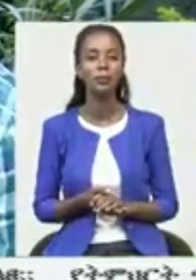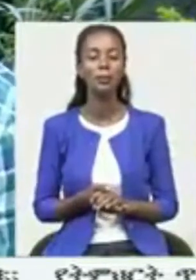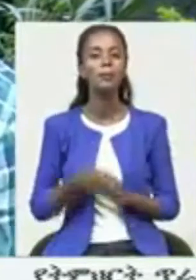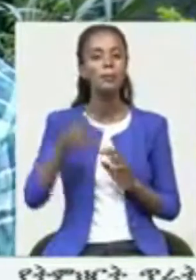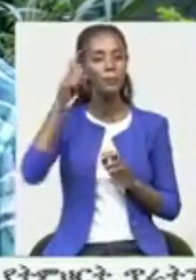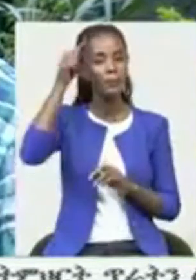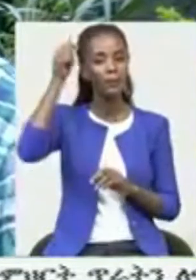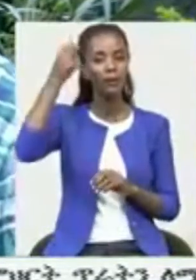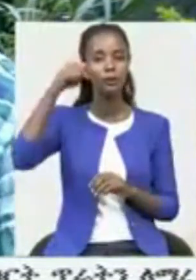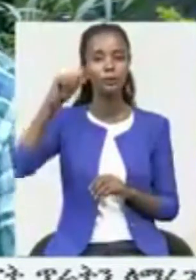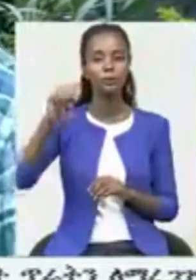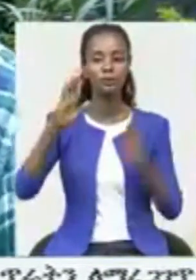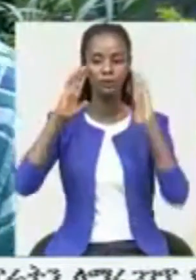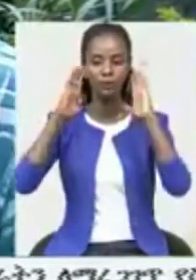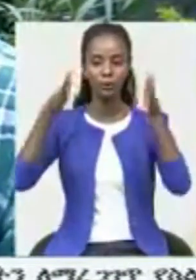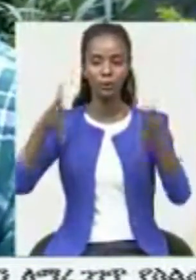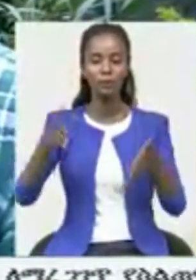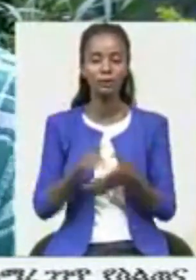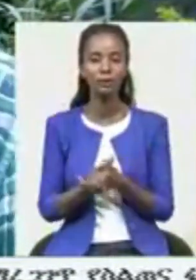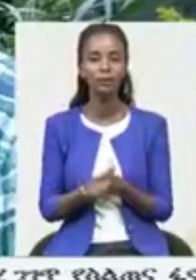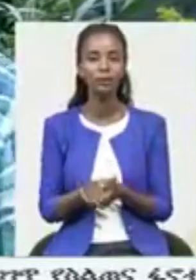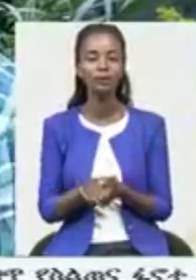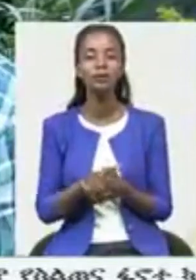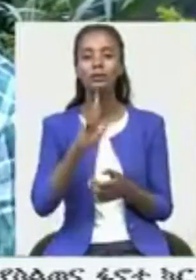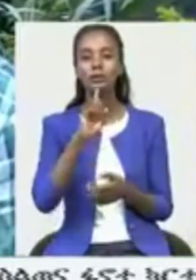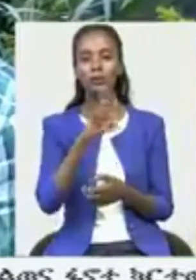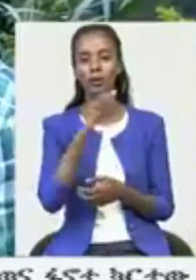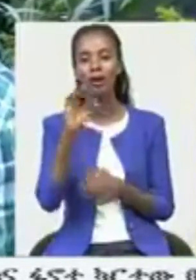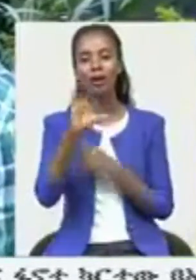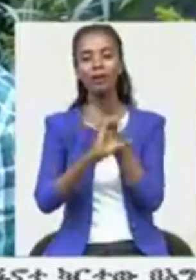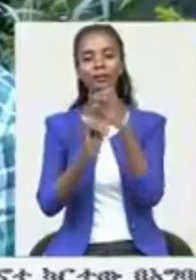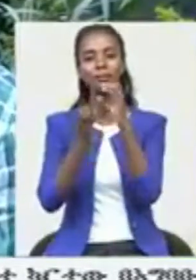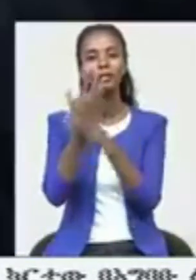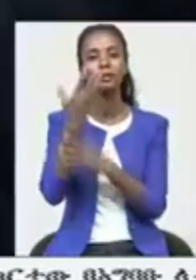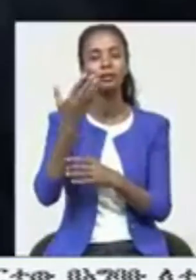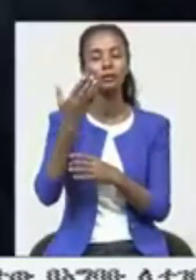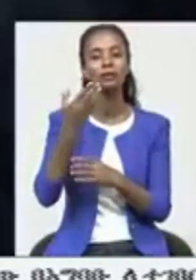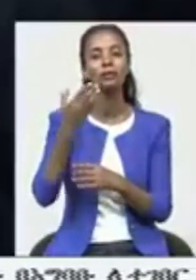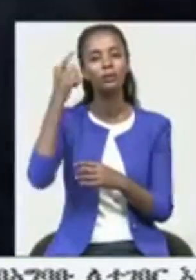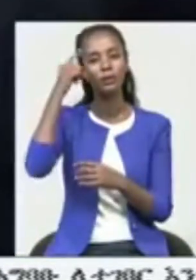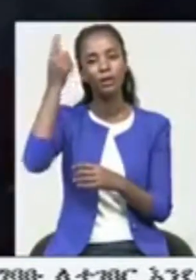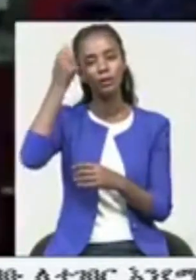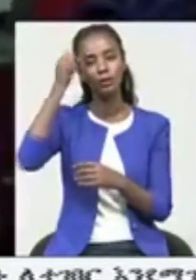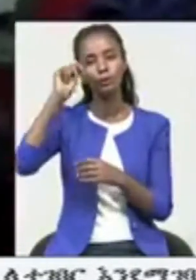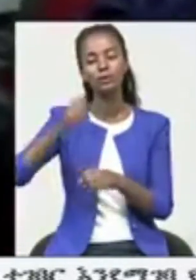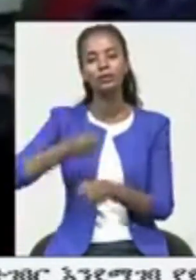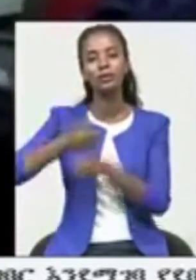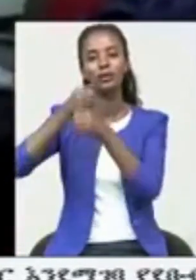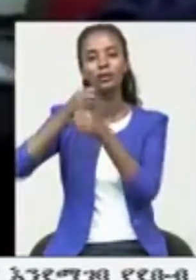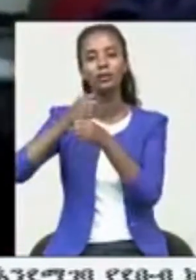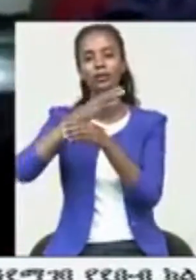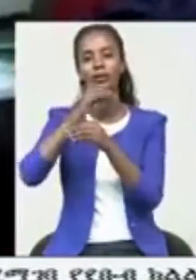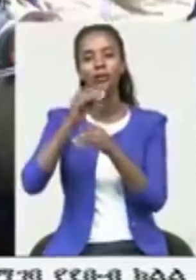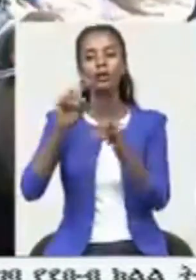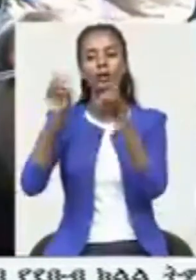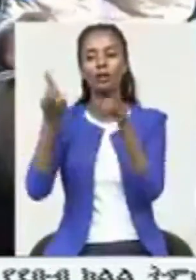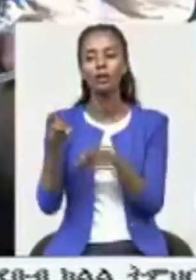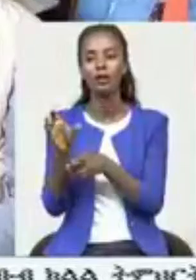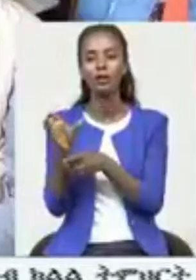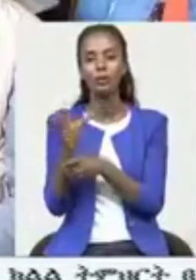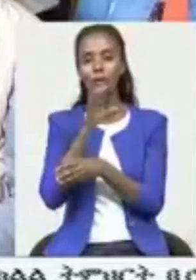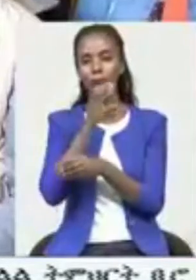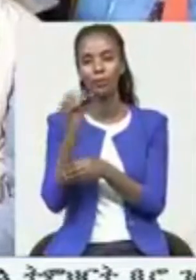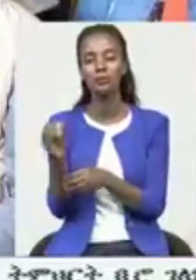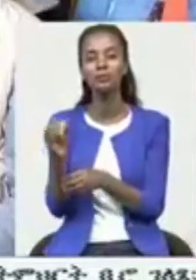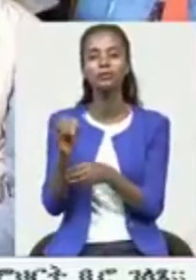ቴክኖሎጂ ተኮር ነውና አገር በቀል እውቀቶች ቴክኖሎጂን የተደገፈ ሬዲዮ ትምህርት ስክሪፕት